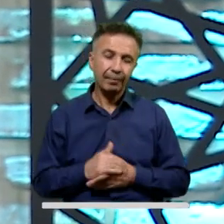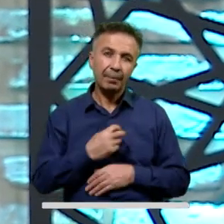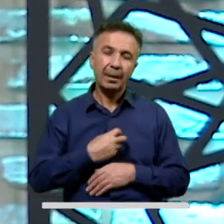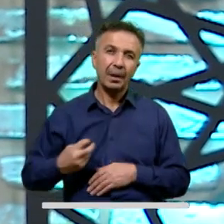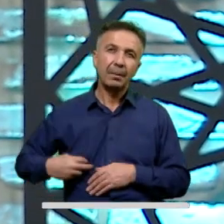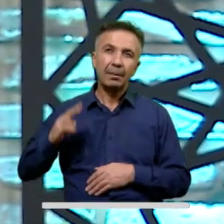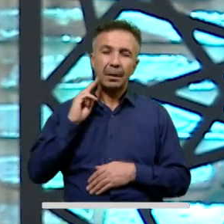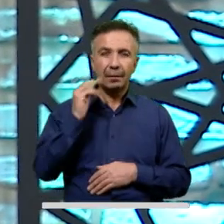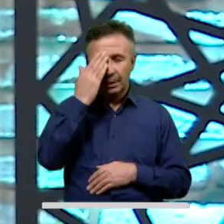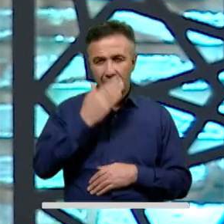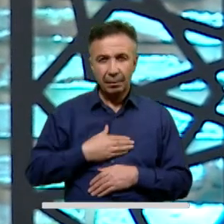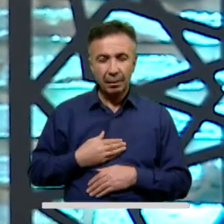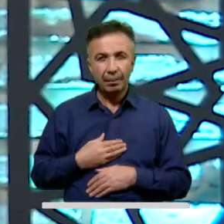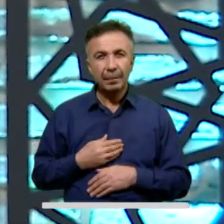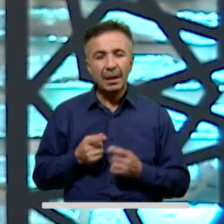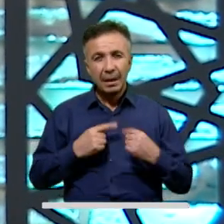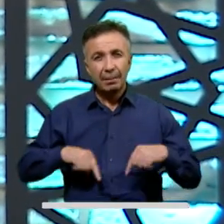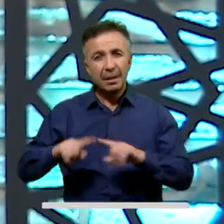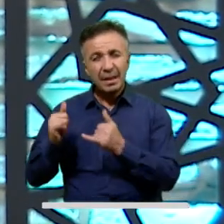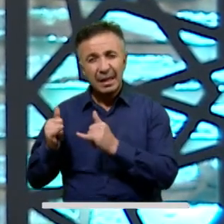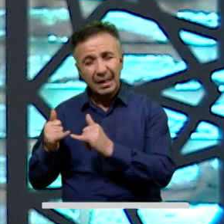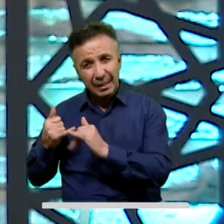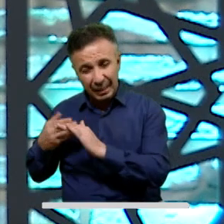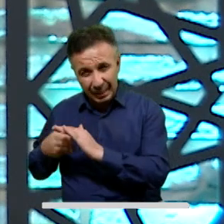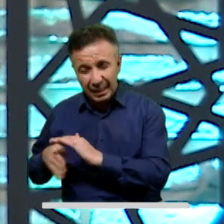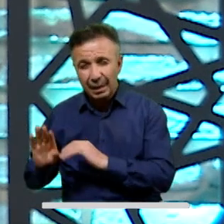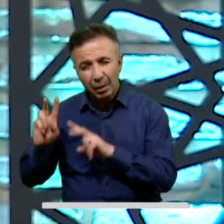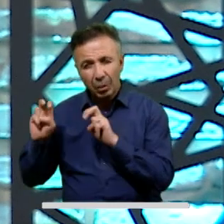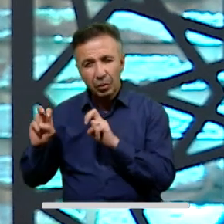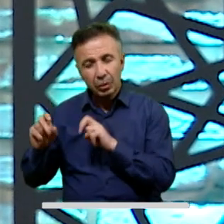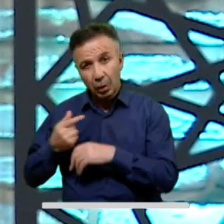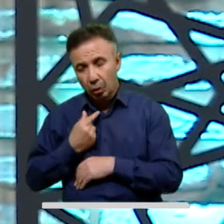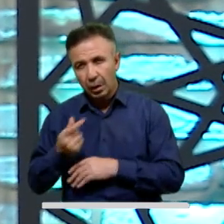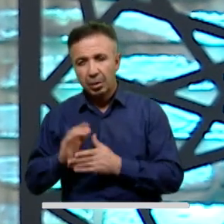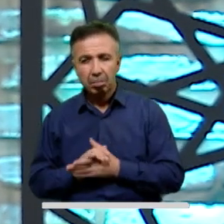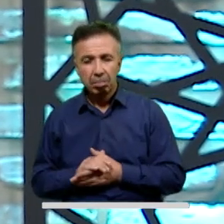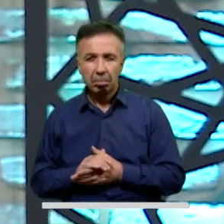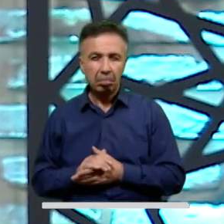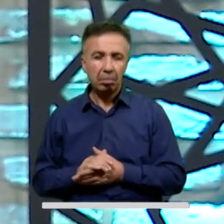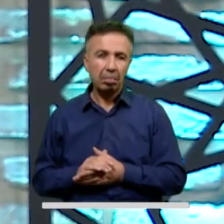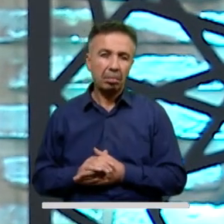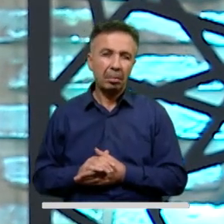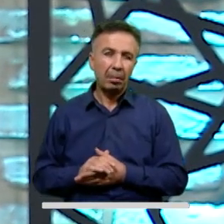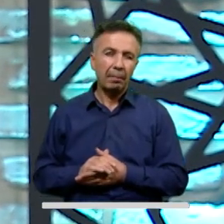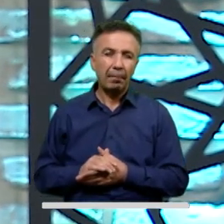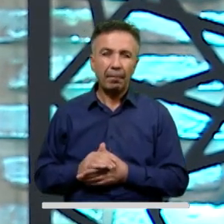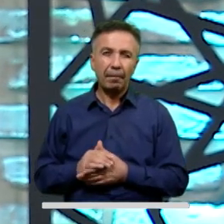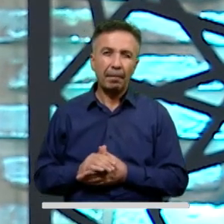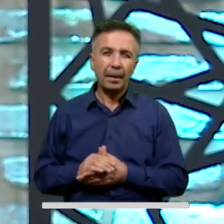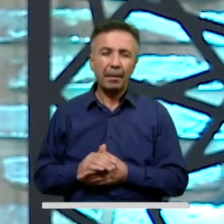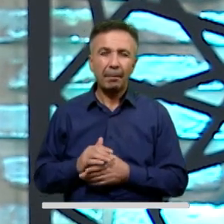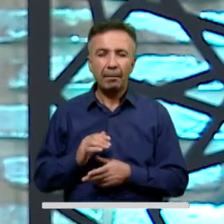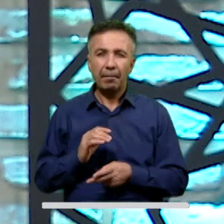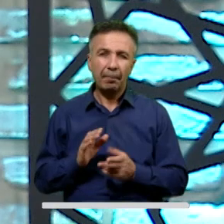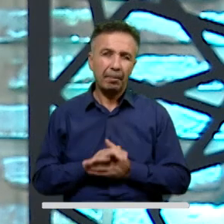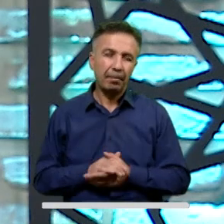Peygamber Efendimiz bizi cennete girememe noktasında uyarıyor. Tabii bir takım fiilleri yapan insanlarla alakalı bu